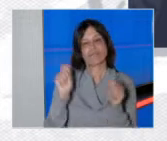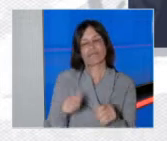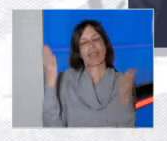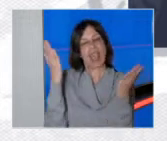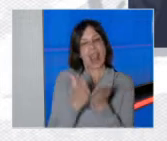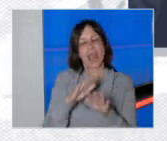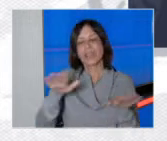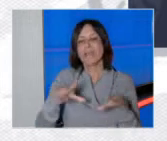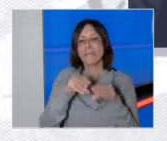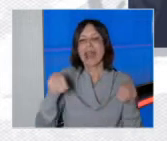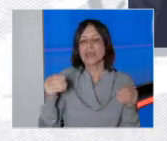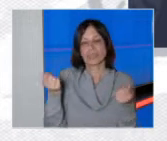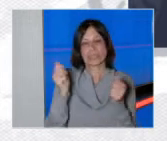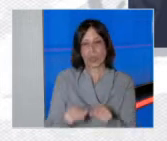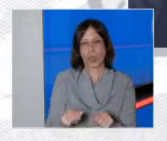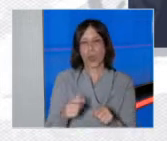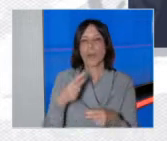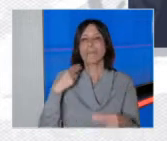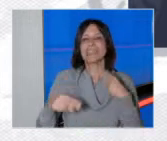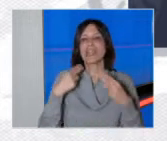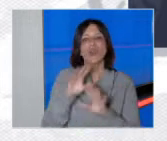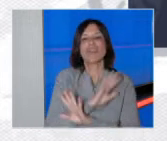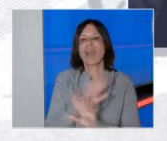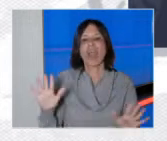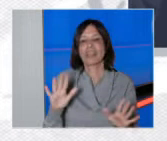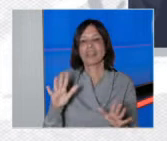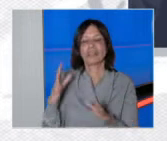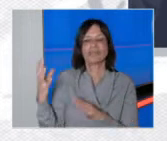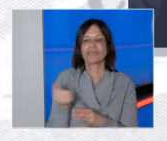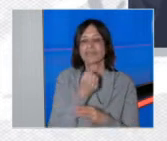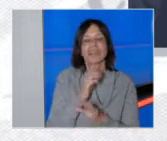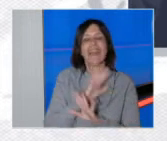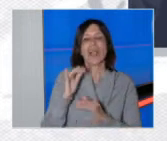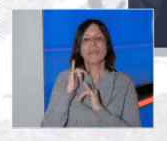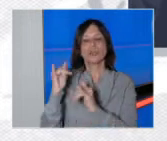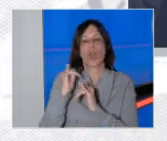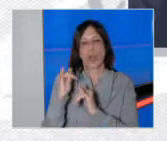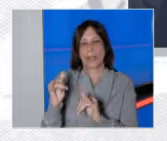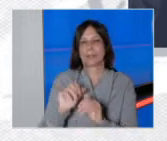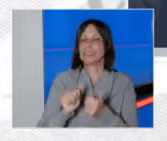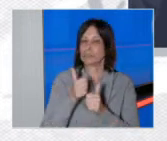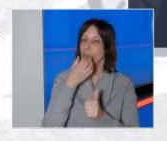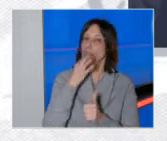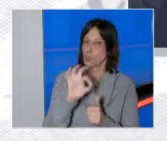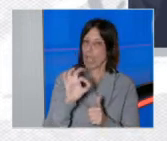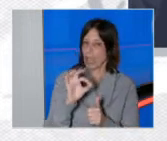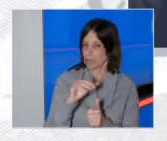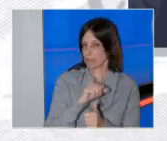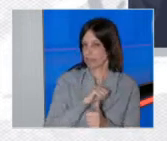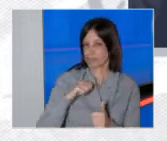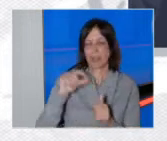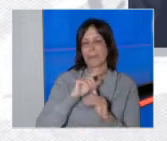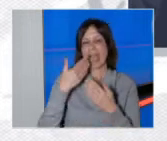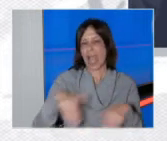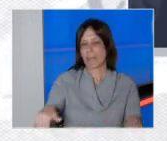וים המלח סגורות. מסעדות, אין טייק אווי, יש רק משלוחים. ספורט מותר, יחידני, ללא